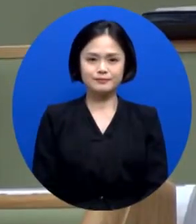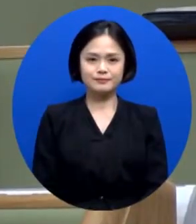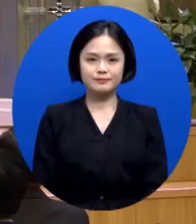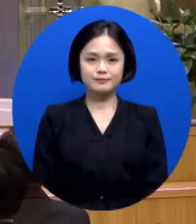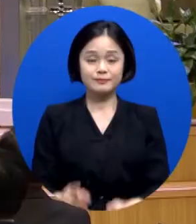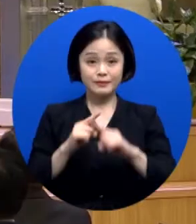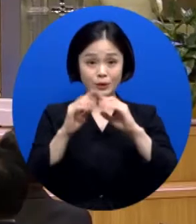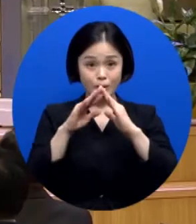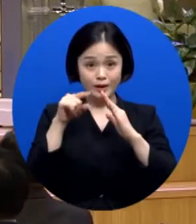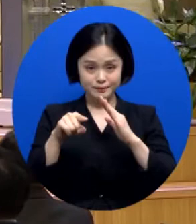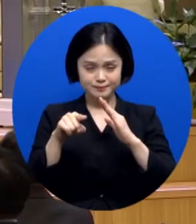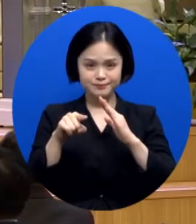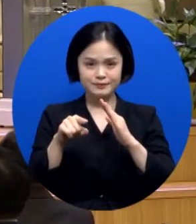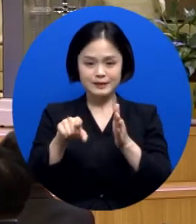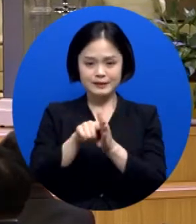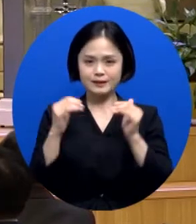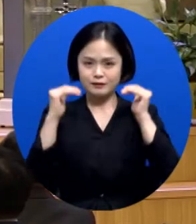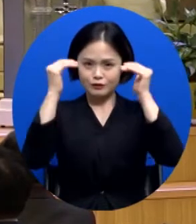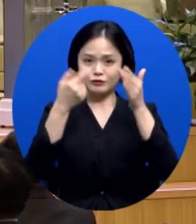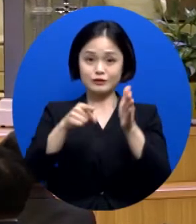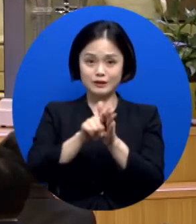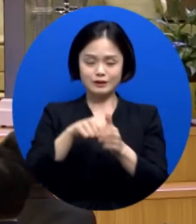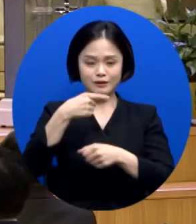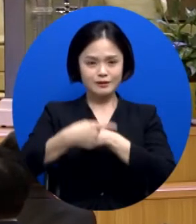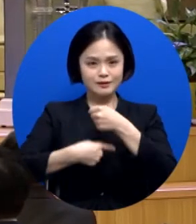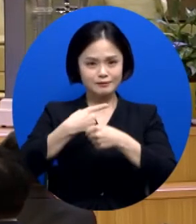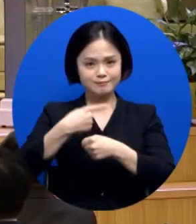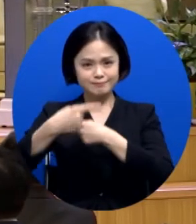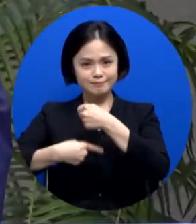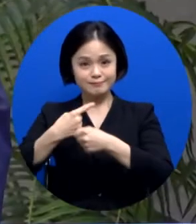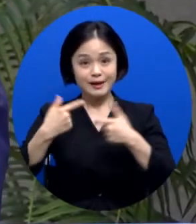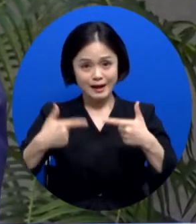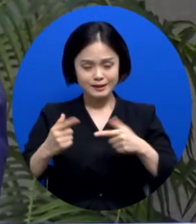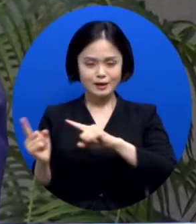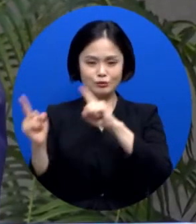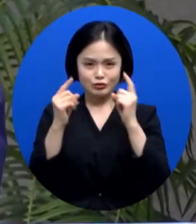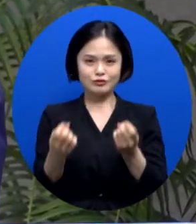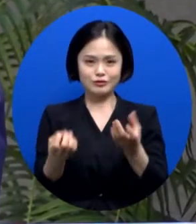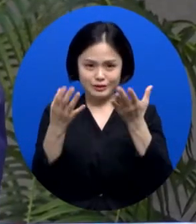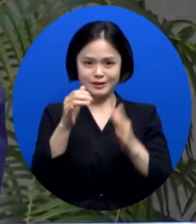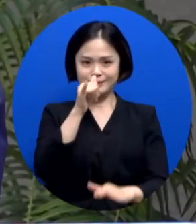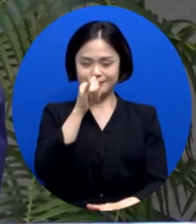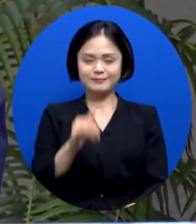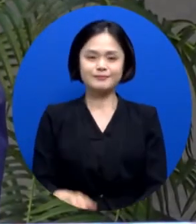순복음 교회는 신앙 성숙을 위해 매년 붕대 성회를 열고 있습니다